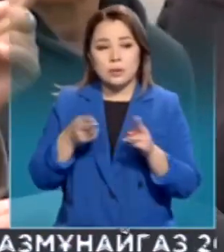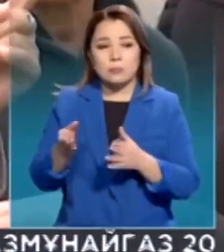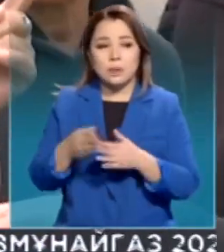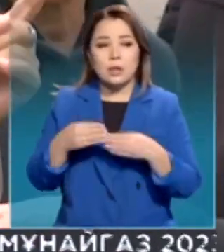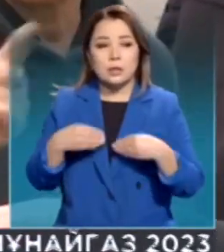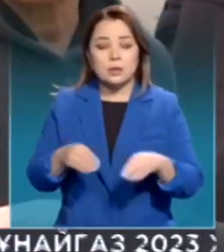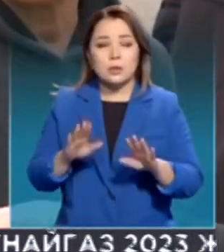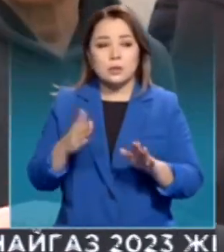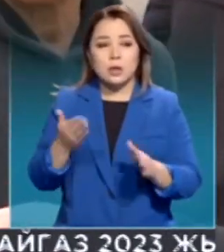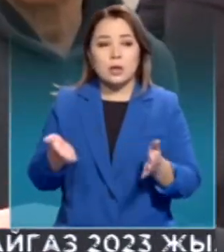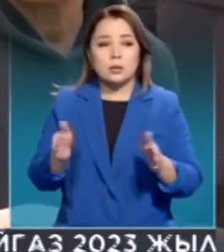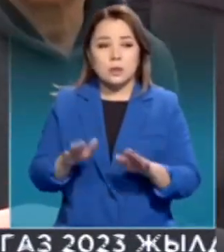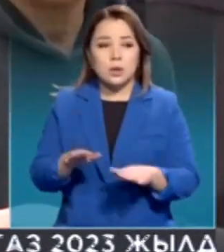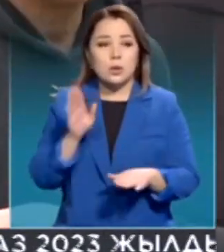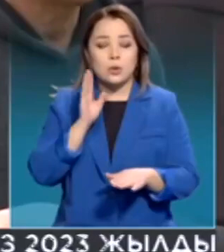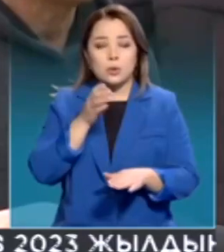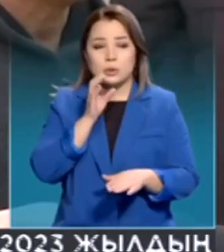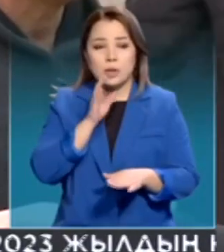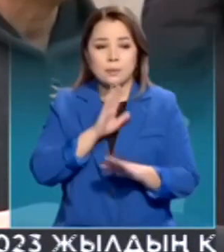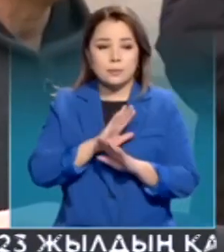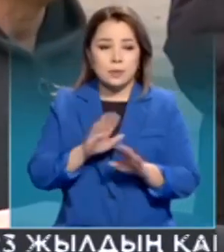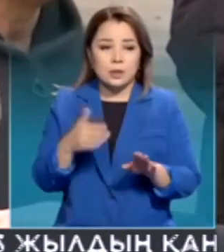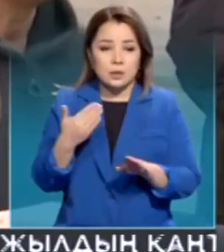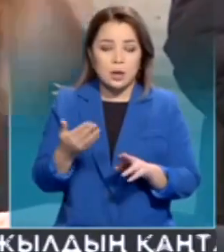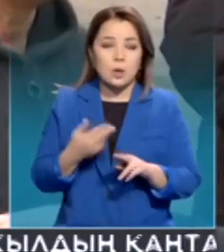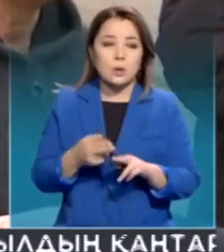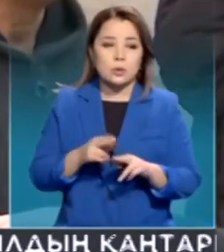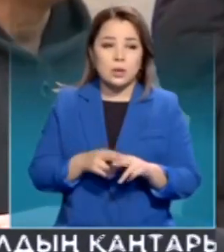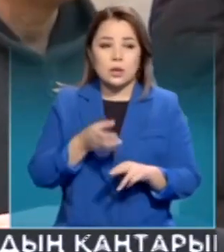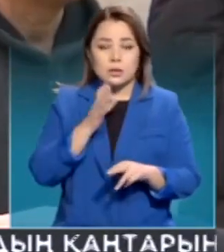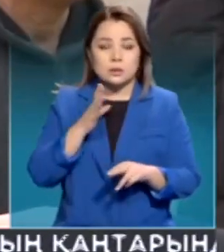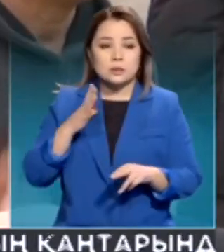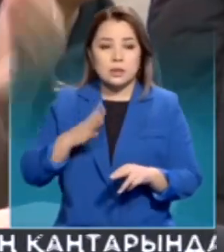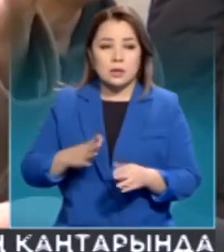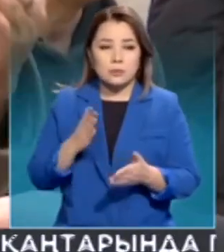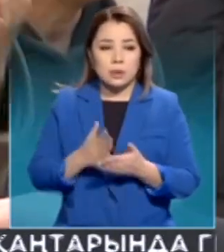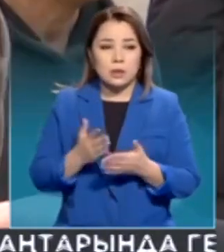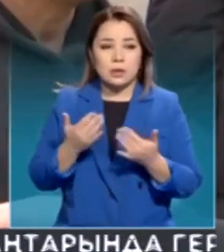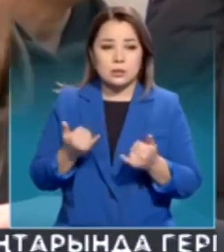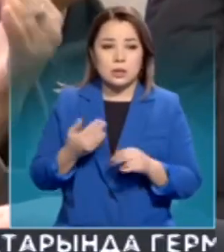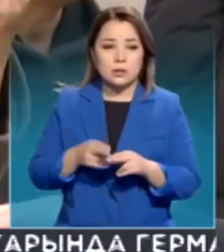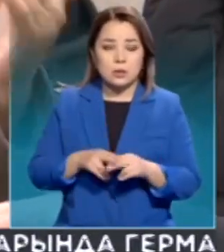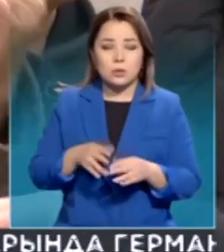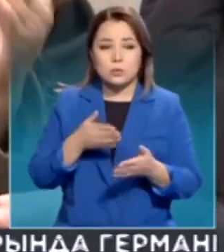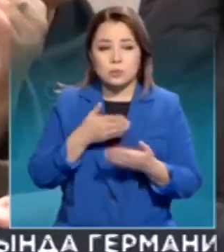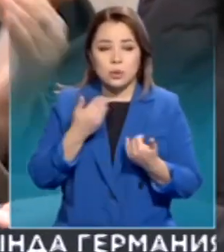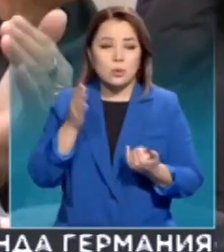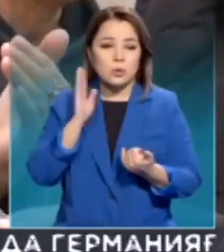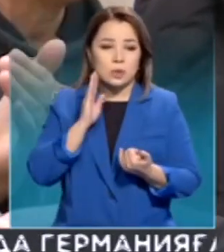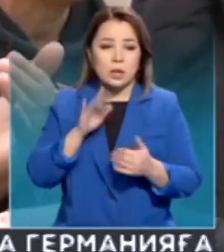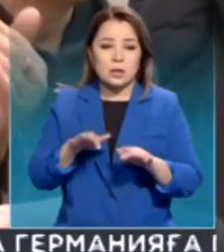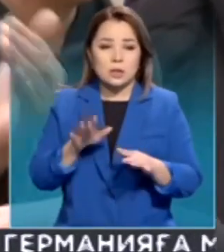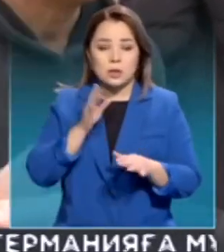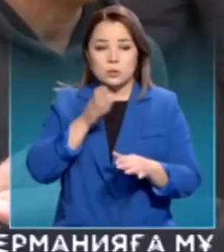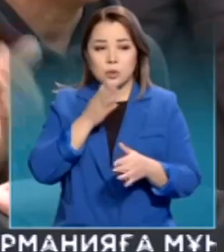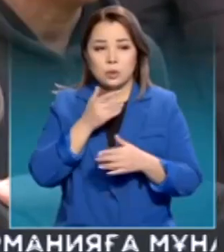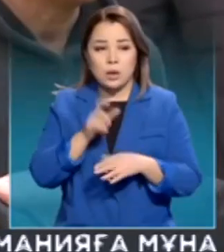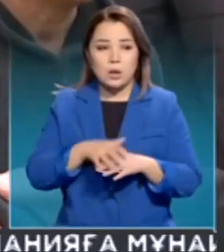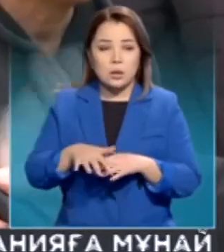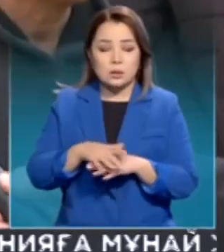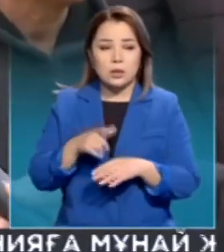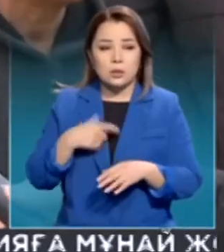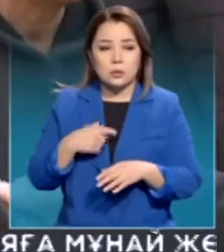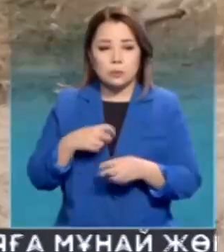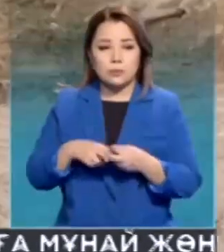егінге ғана. Ішуге емес, бірақ соны ішіп атырмыз біз. Амал жоқтан соны құйдырып алады, халықтың